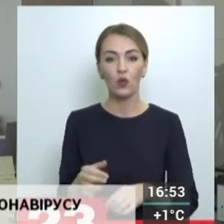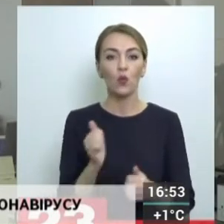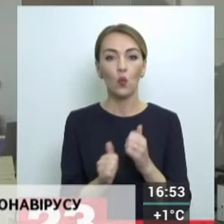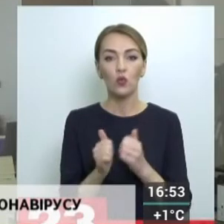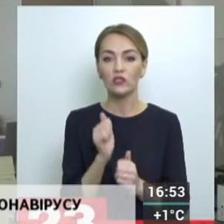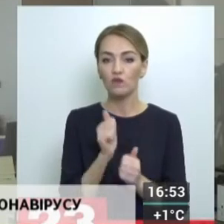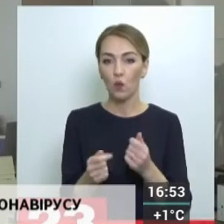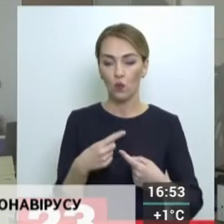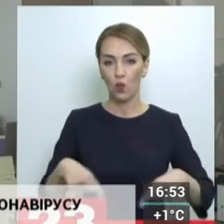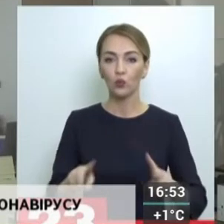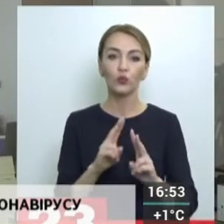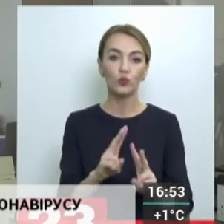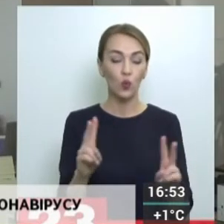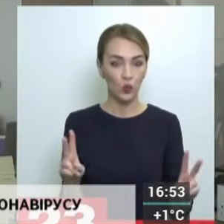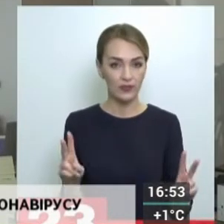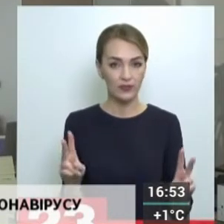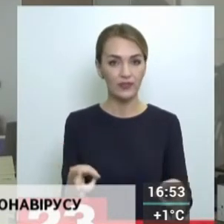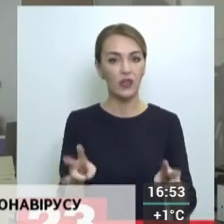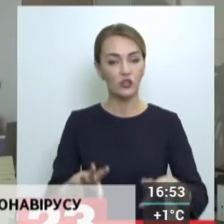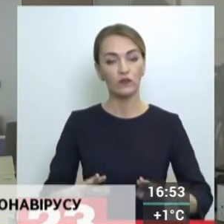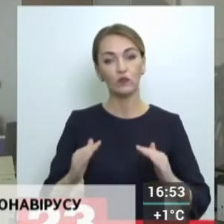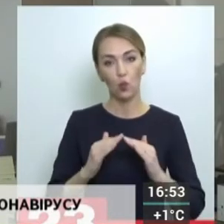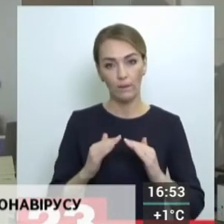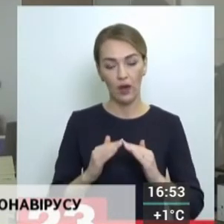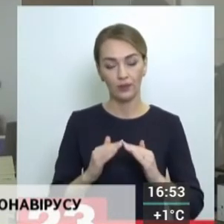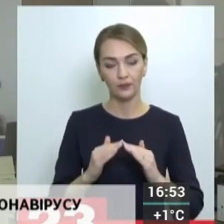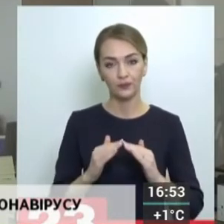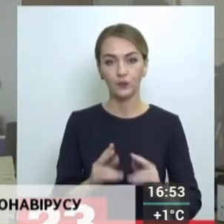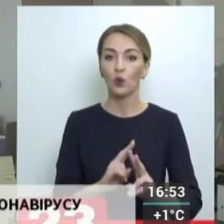Кожен зі свого боку. Хтось, залишившись вдома,